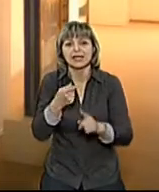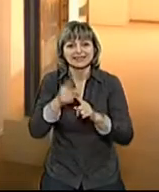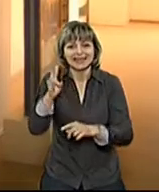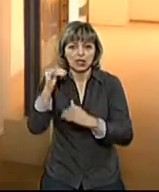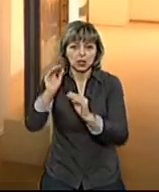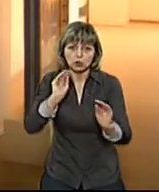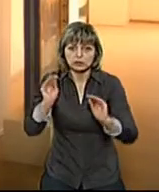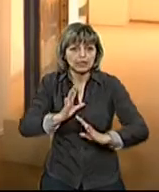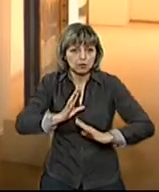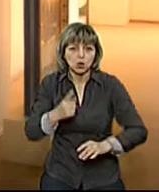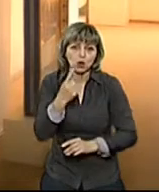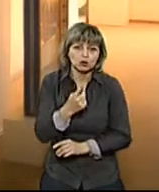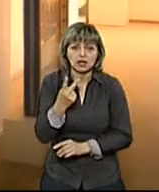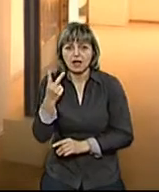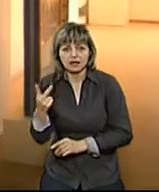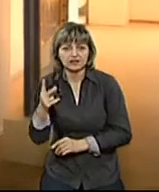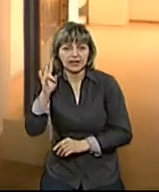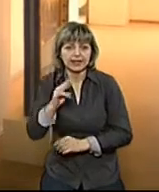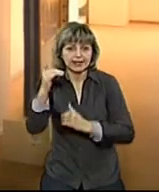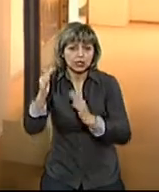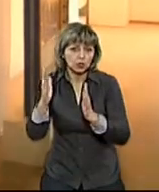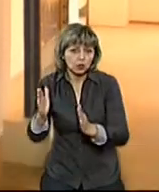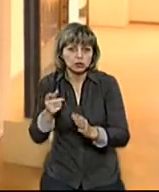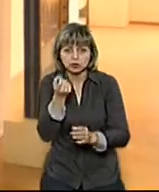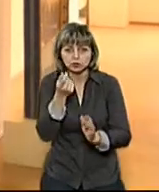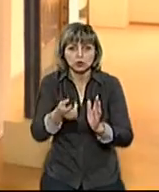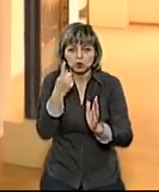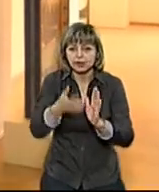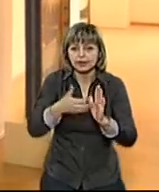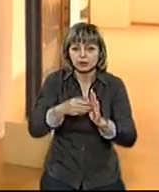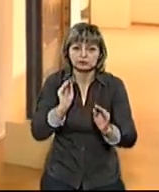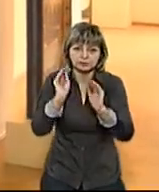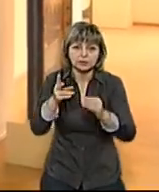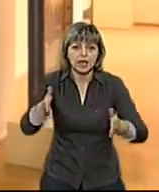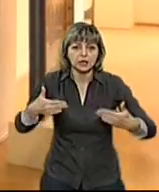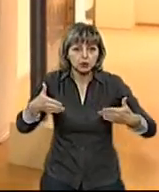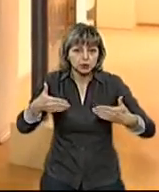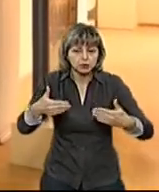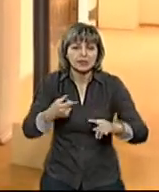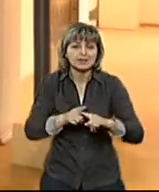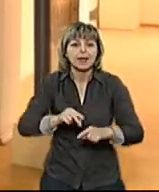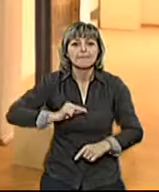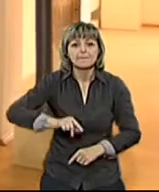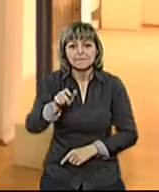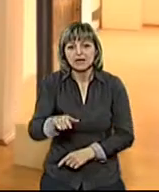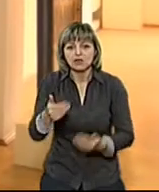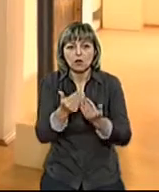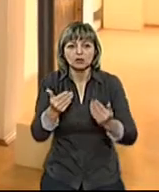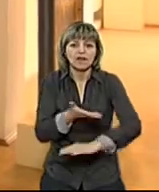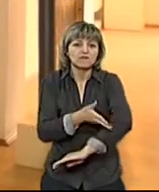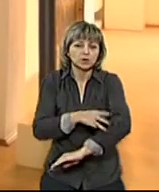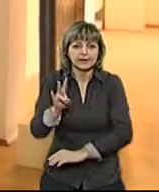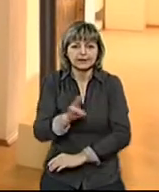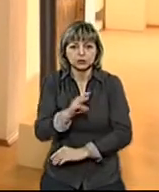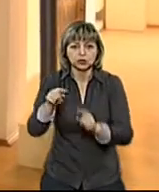Одна з двох ікон пророчого ряду, якої бракує в іконостасі. От, і це вже працівники музею Волинської